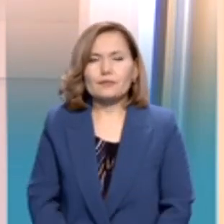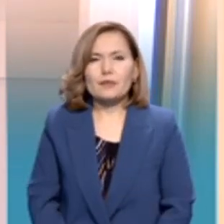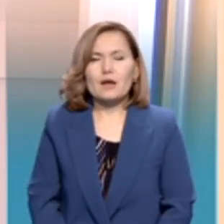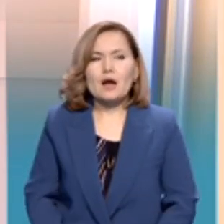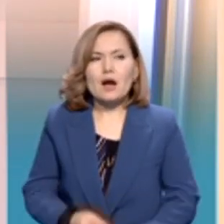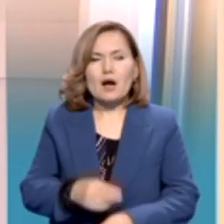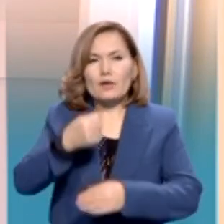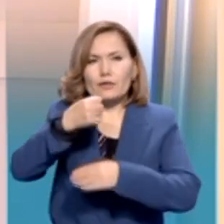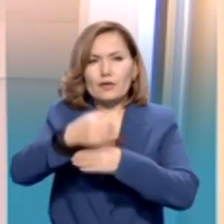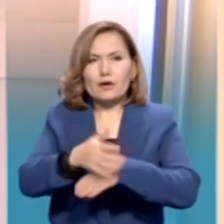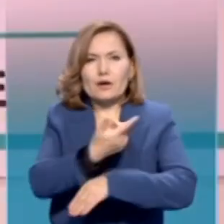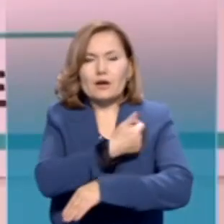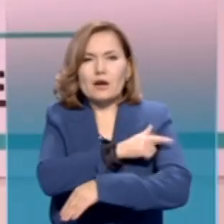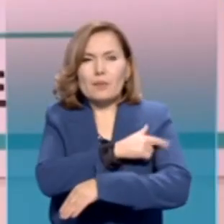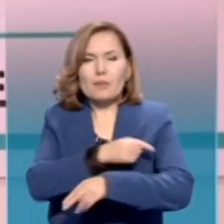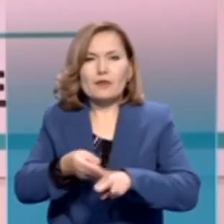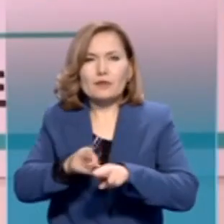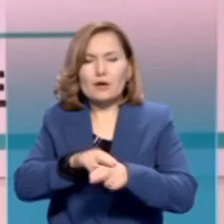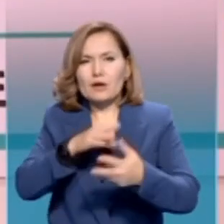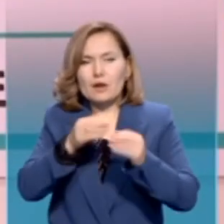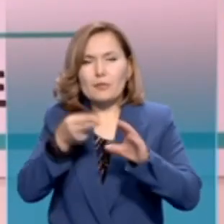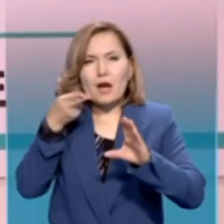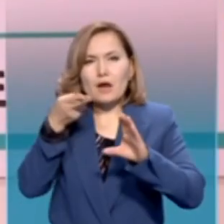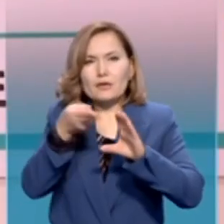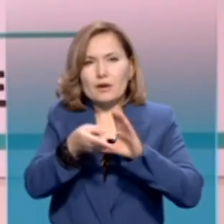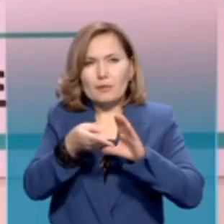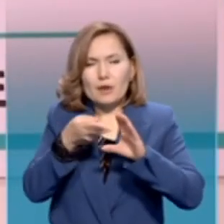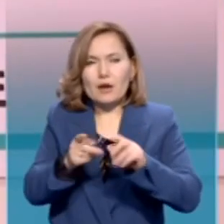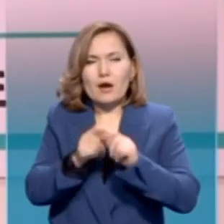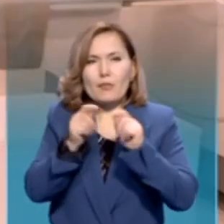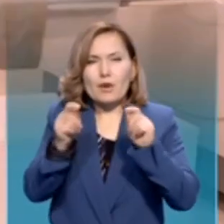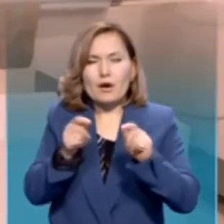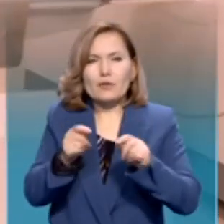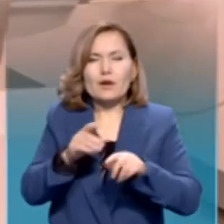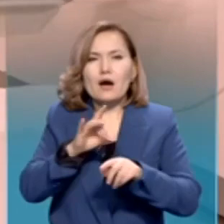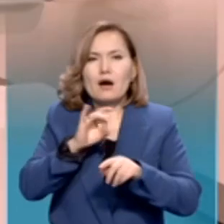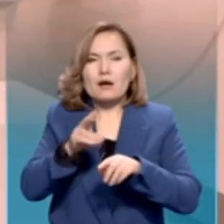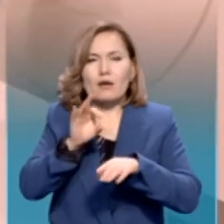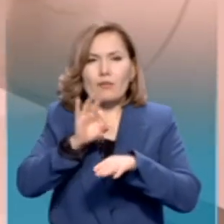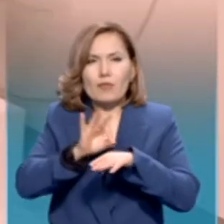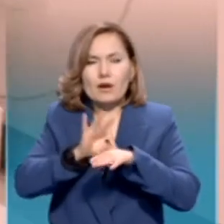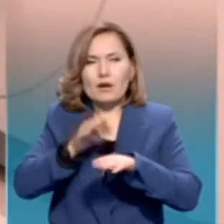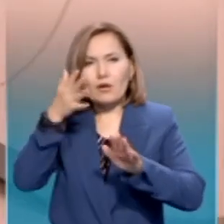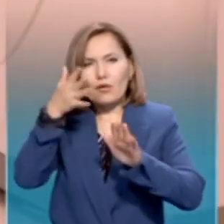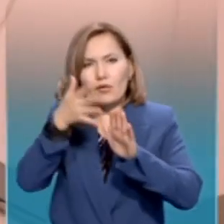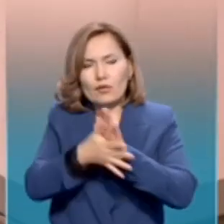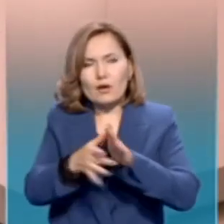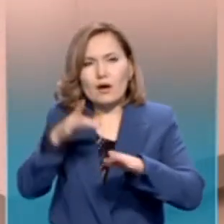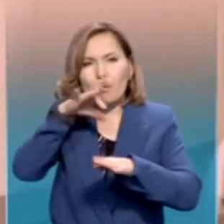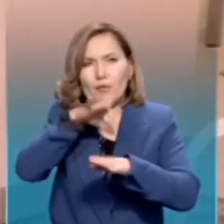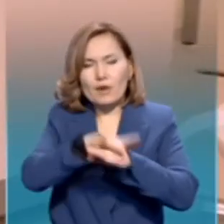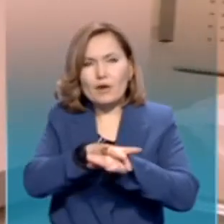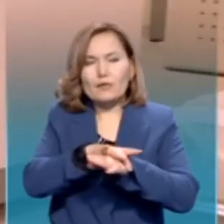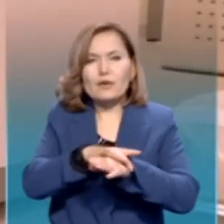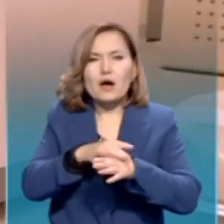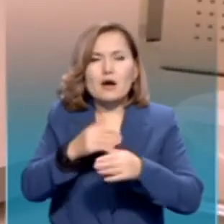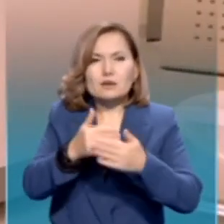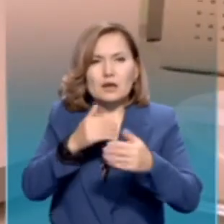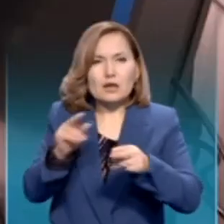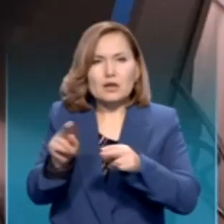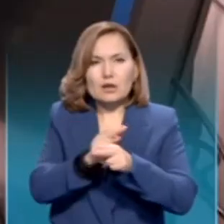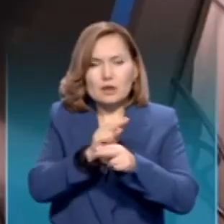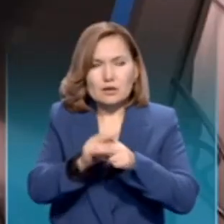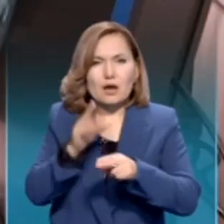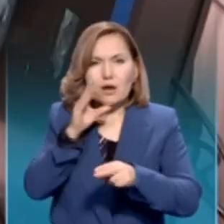Ядролық медицина орталығында позитронды эмиссиялық томографияның көмегімен обыр ауруының ошағын дәл тауып, емдік шараларды дер кезінде бастауға мүмкіндік туды.